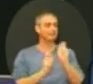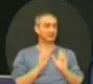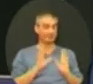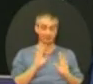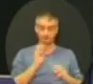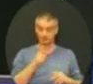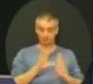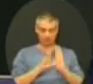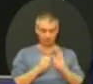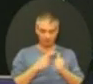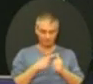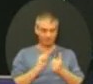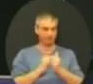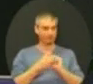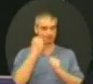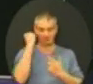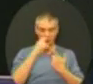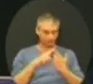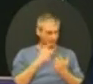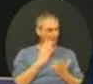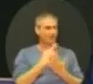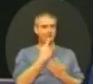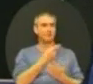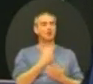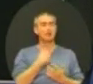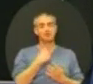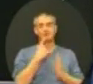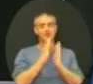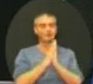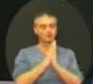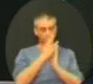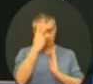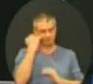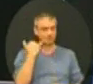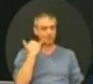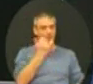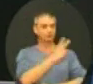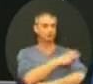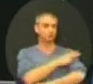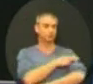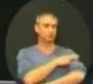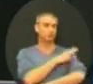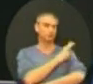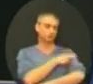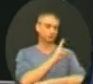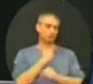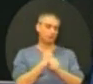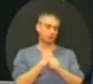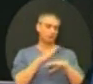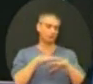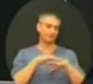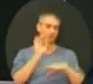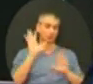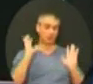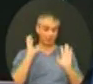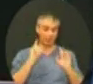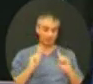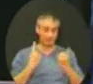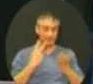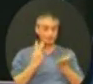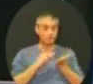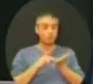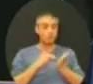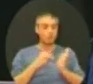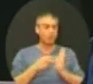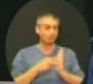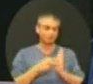אם זה גניבה, אם זה רצח, את זה אמרת? אני קורא לאוכלוסייה ערבית להתקשר למשטרה, המשטרה אוקיי. צריכה לעשות תפקיד שלה. במקרים